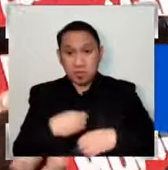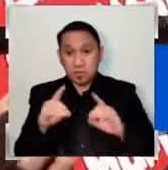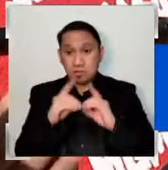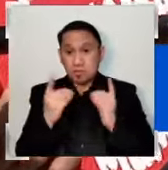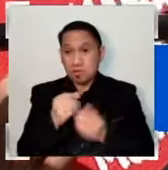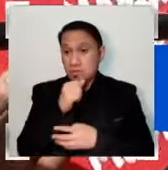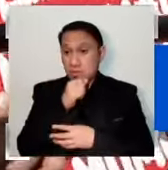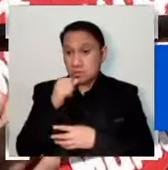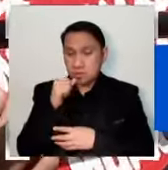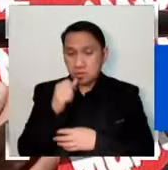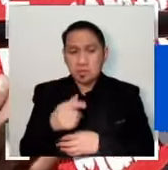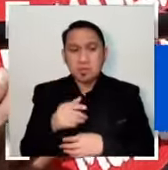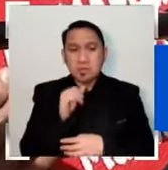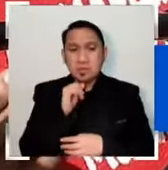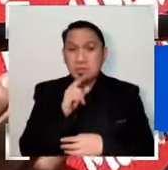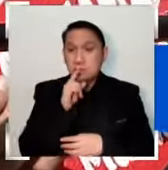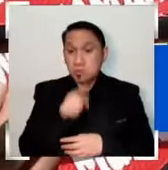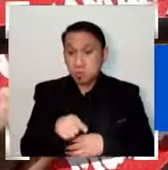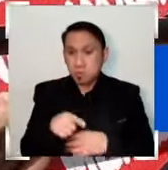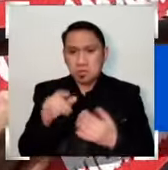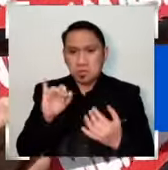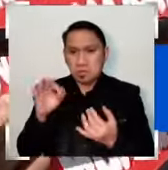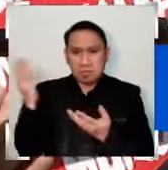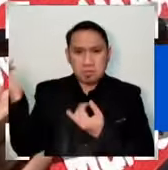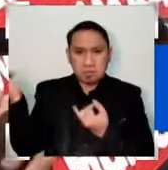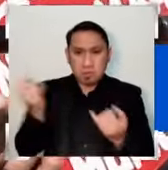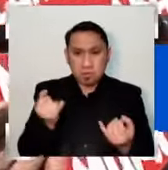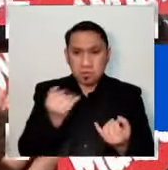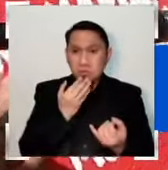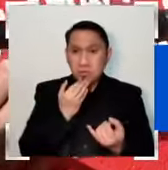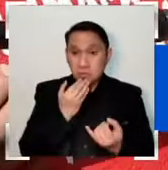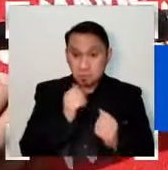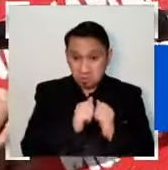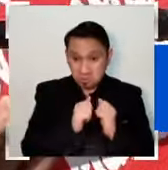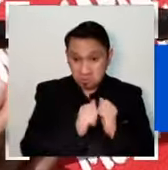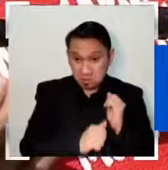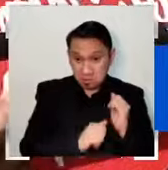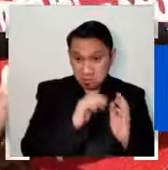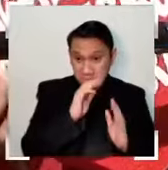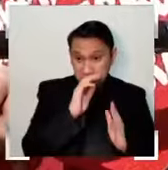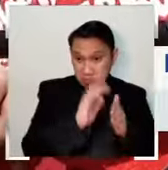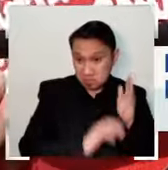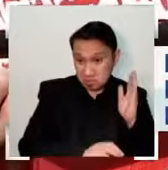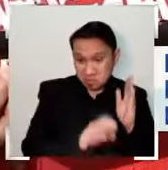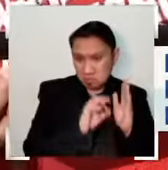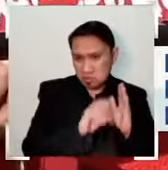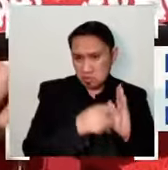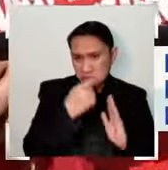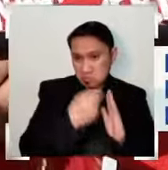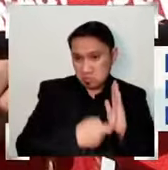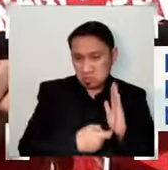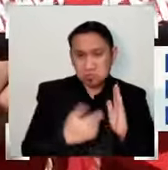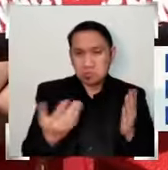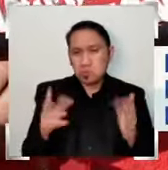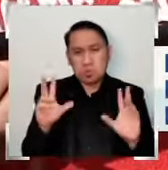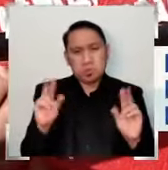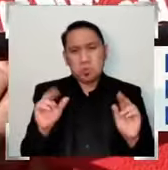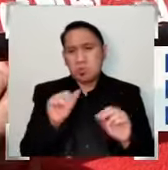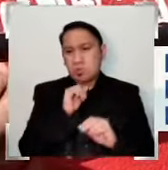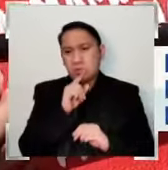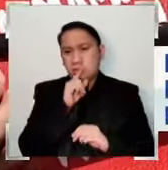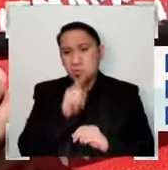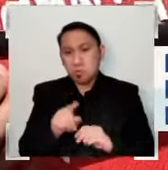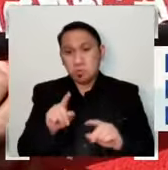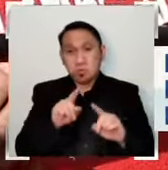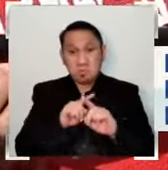ang imported na asukal ay mumura ang presyo nito at ang masakit po ang gobyerno umaangkat ng